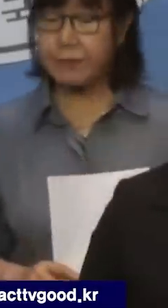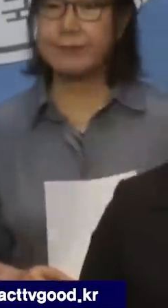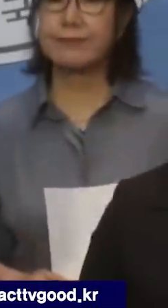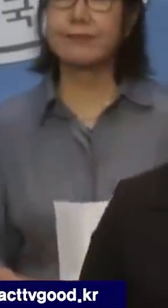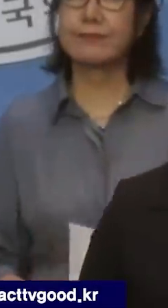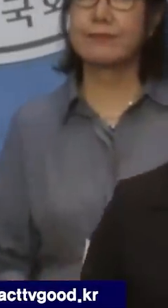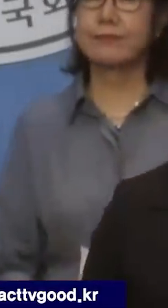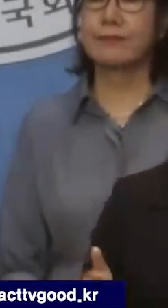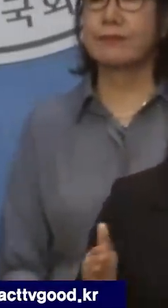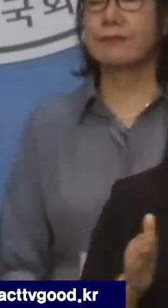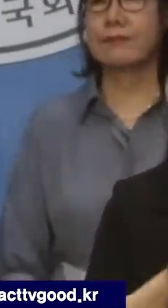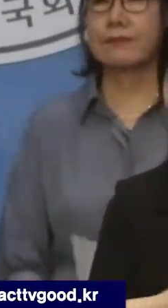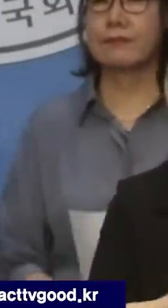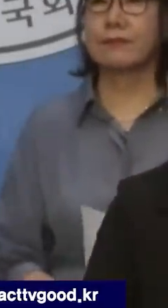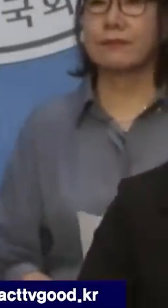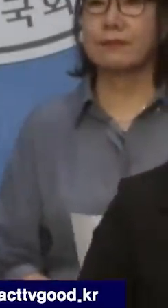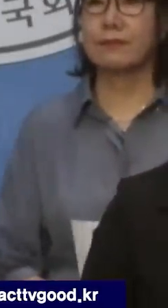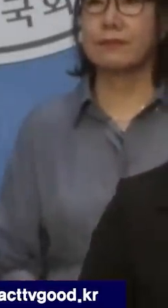예, 이어서